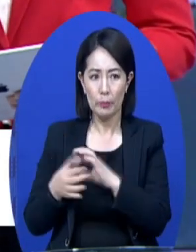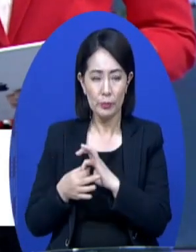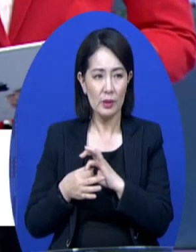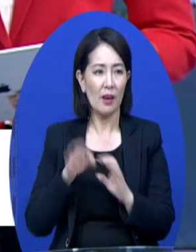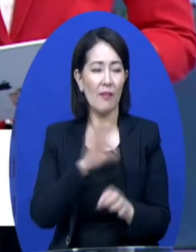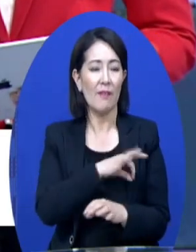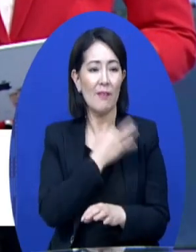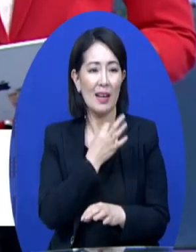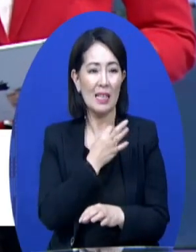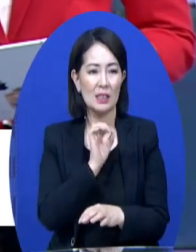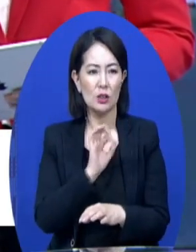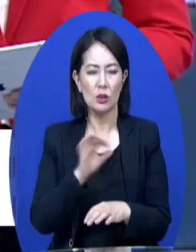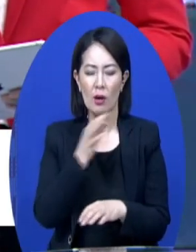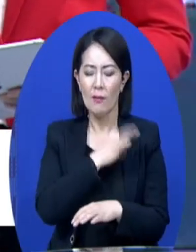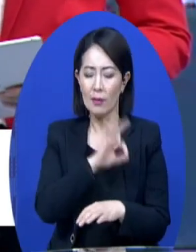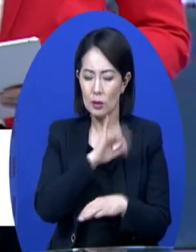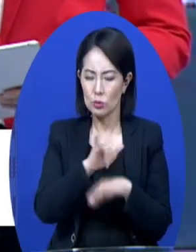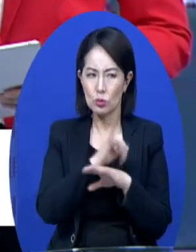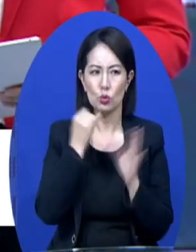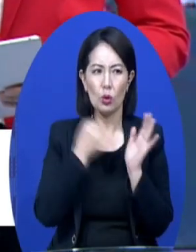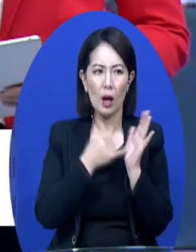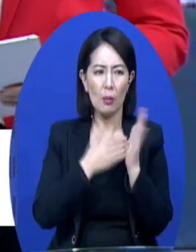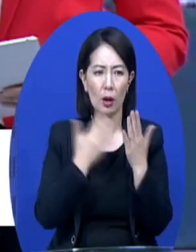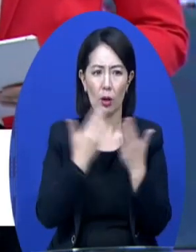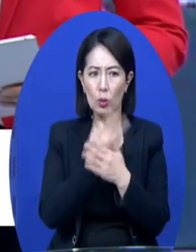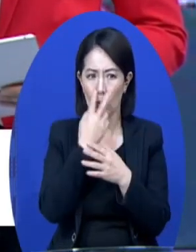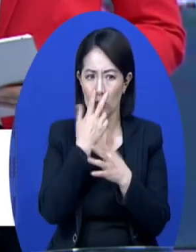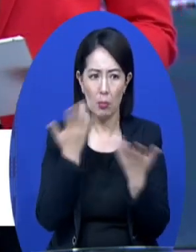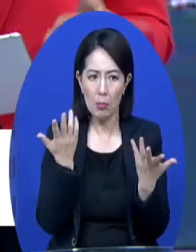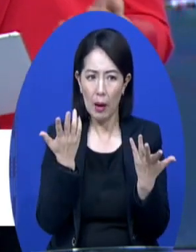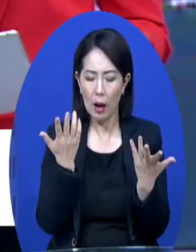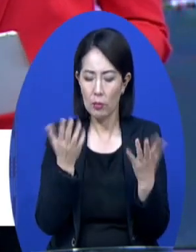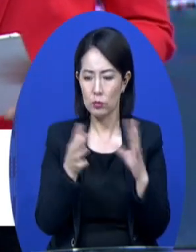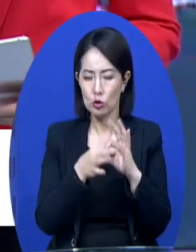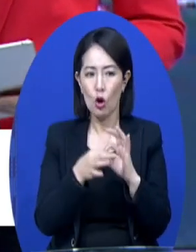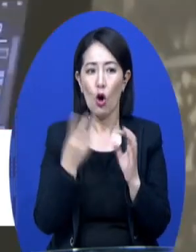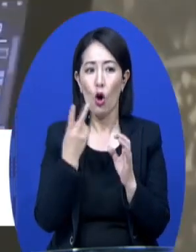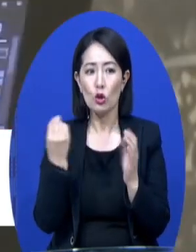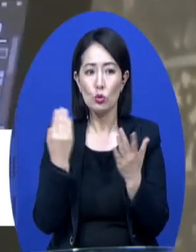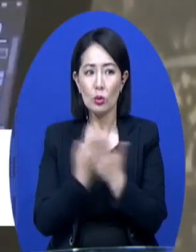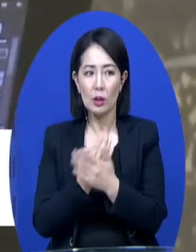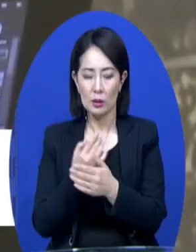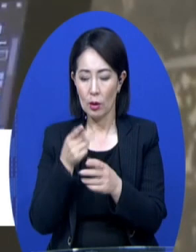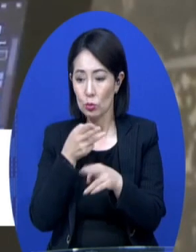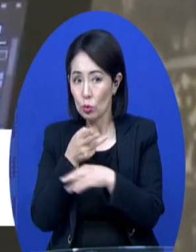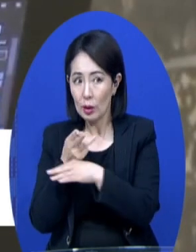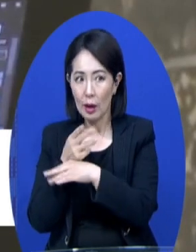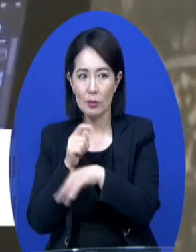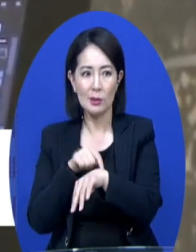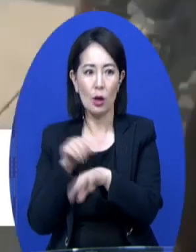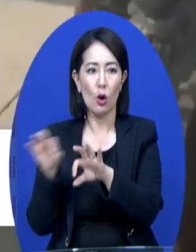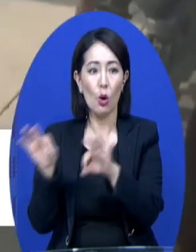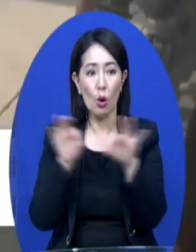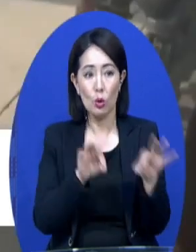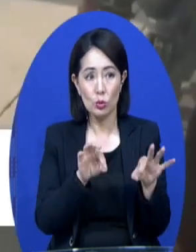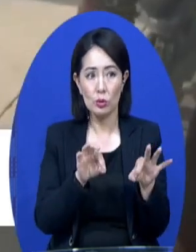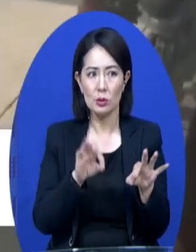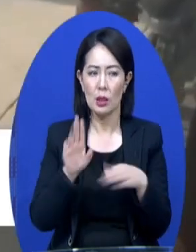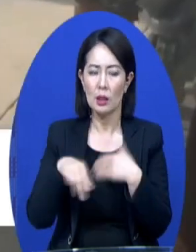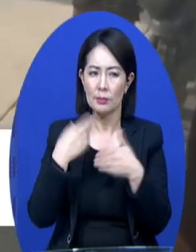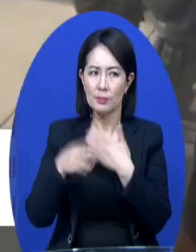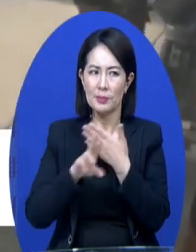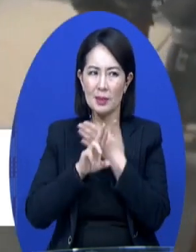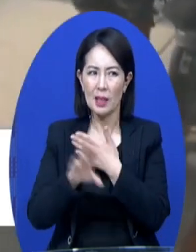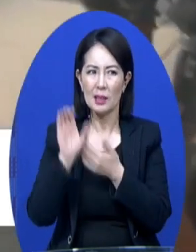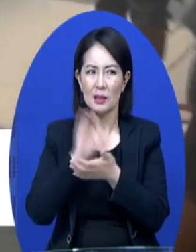Франц улсад 6 мянган кино театр үзэгчгүй олж 200 орчим кино зураг авалтаа тодорхойгүй хугацаагаар хойшлуулад байгаамаа. За цаашдаа